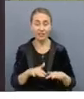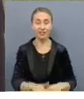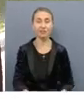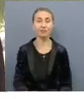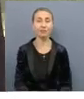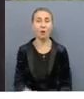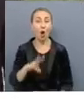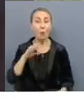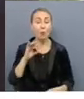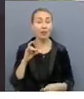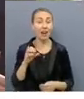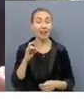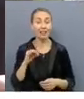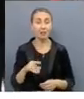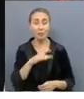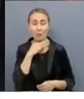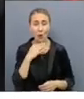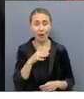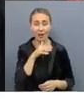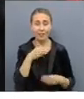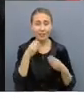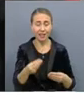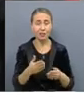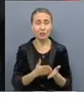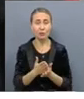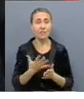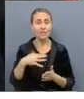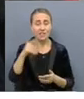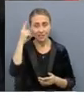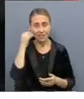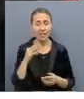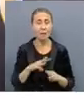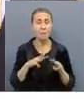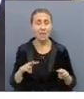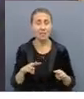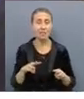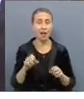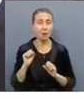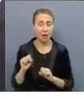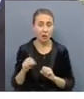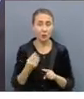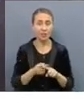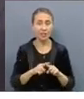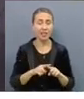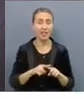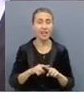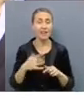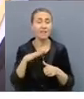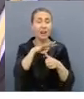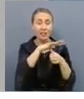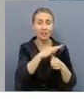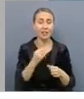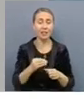Мухтар Алтынбаев много лет отдал службе. Многие казахстанцы его помнят как министра обороны и командующего военно-воздушными силами страны.